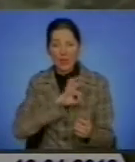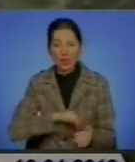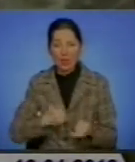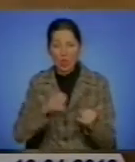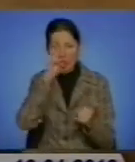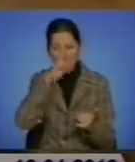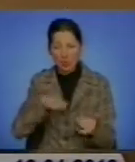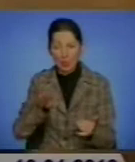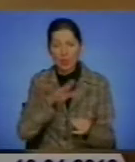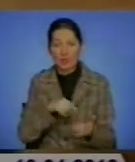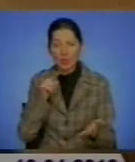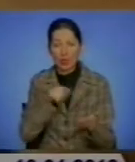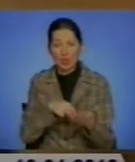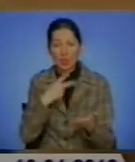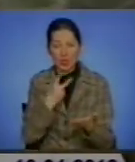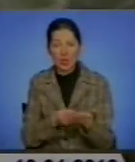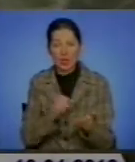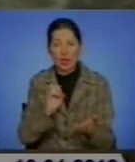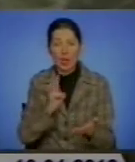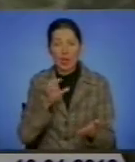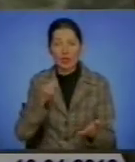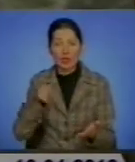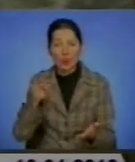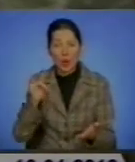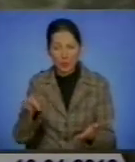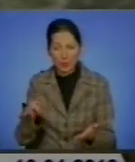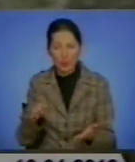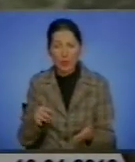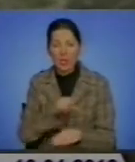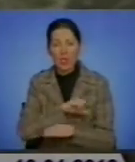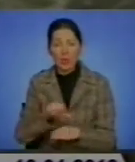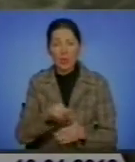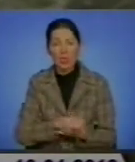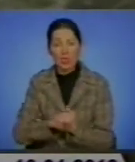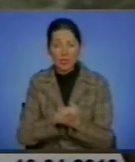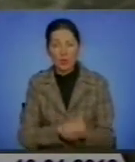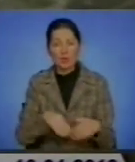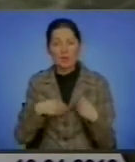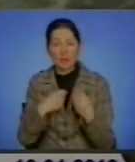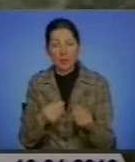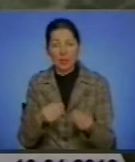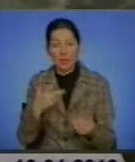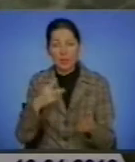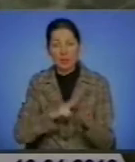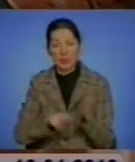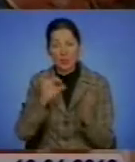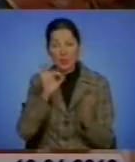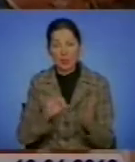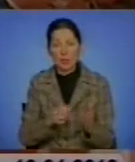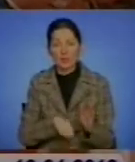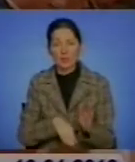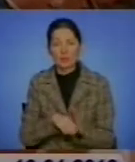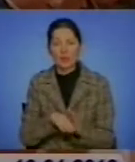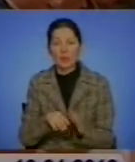зрения экспорта. А на таможенный союз на сегодняшний день мы поставляем 70% – это высокотехнологическая продукция. У